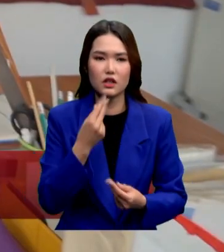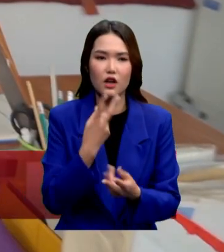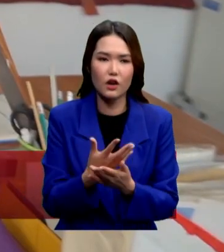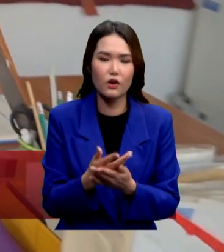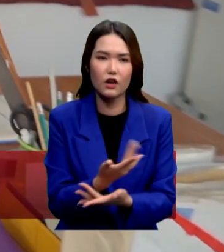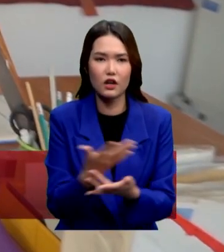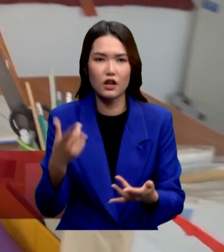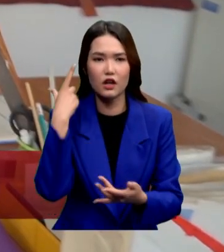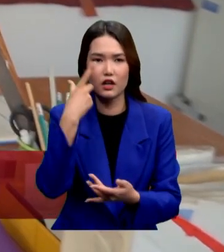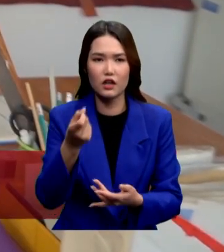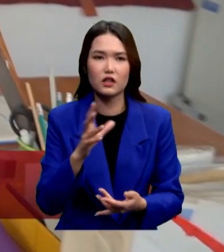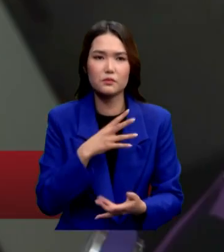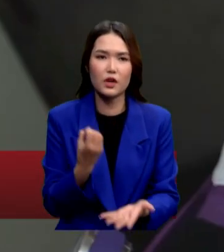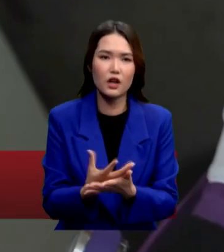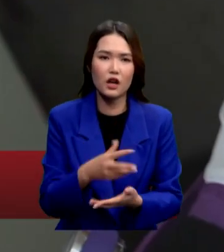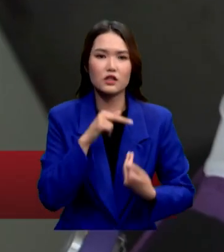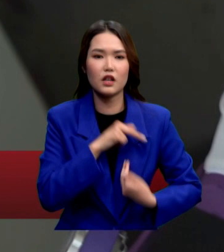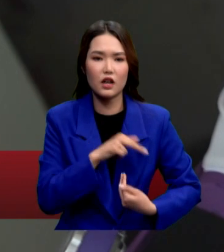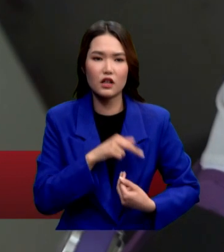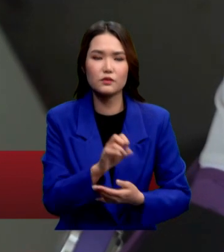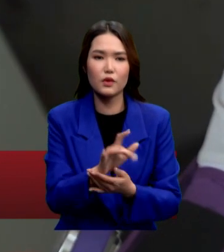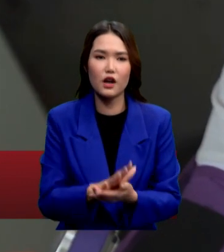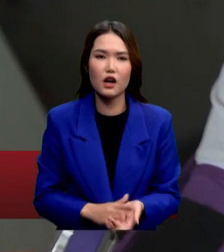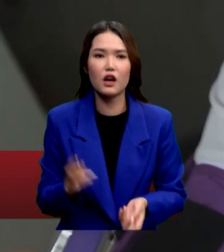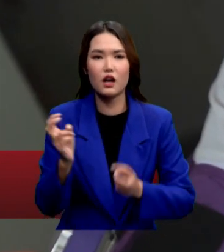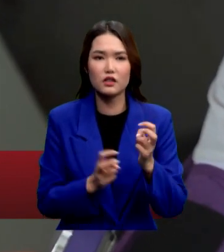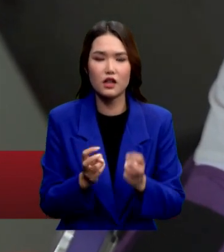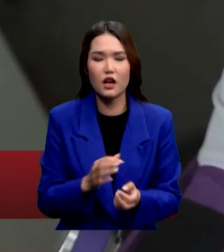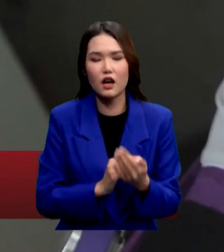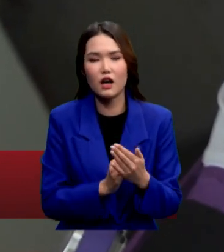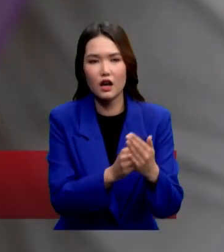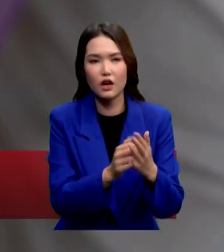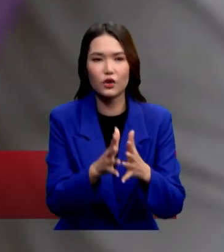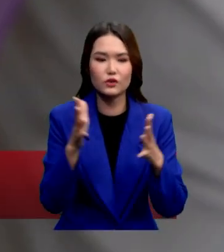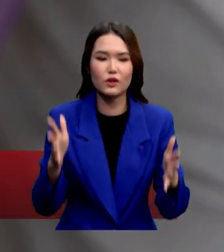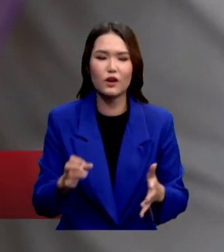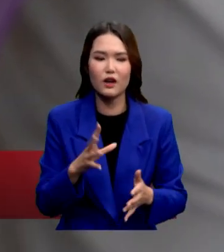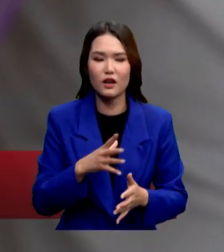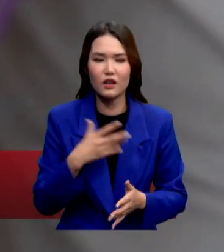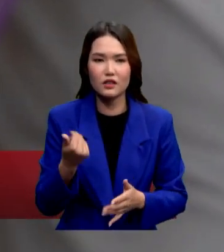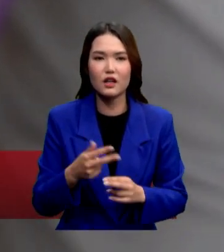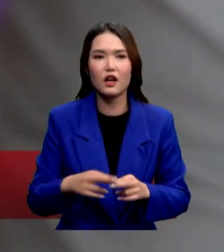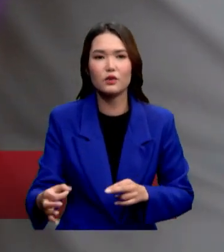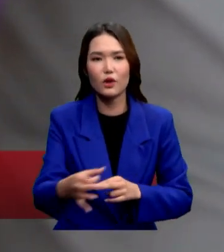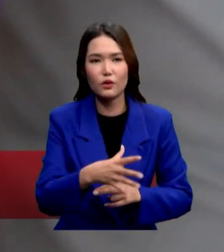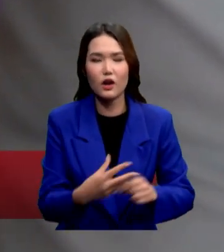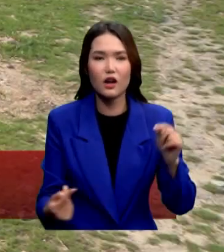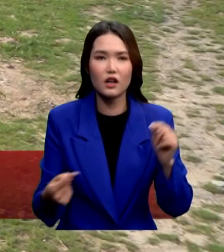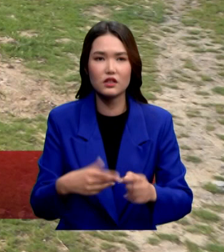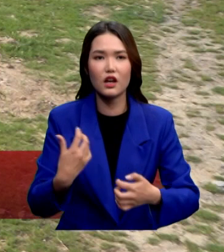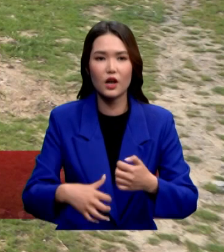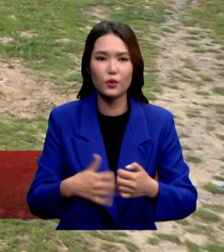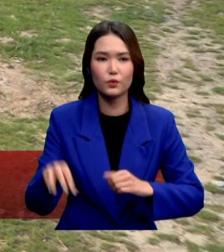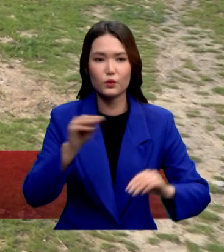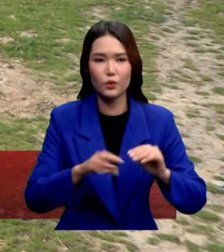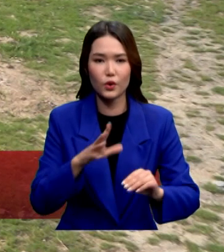еден жуушы. Мұндағы медициналық қызмет науқастың салмағы мен қан қысымын өлшеуден ары аспайды. Сондықтан жұрт ауыра қалса орталыққа сабылады.